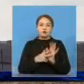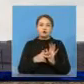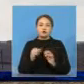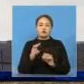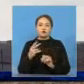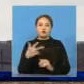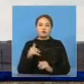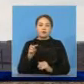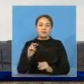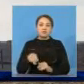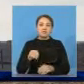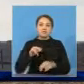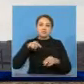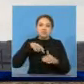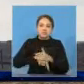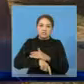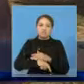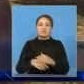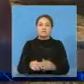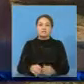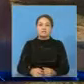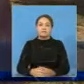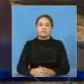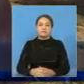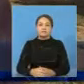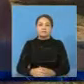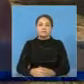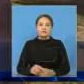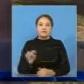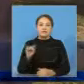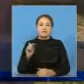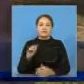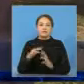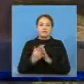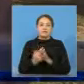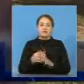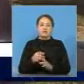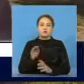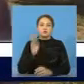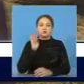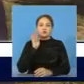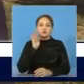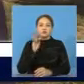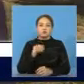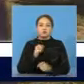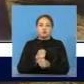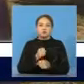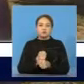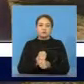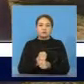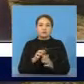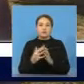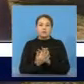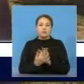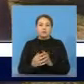қазылып, құбыр орнату жұмыстары аяқталуға жақын. Ырғыз ауылының су құбыры желілерін қайта жарақтану жұмыстары ауыл ел